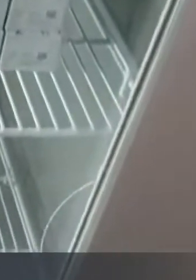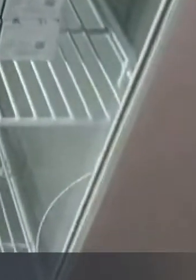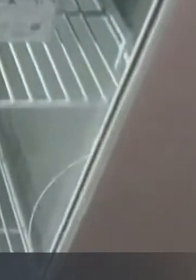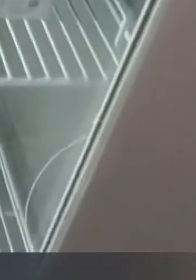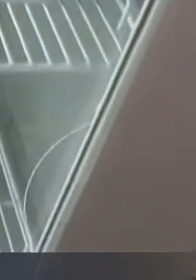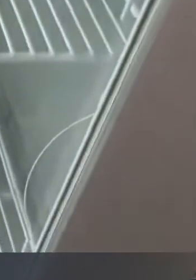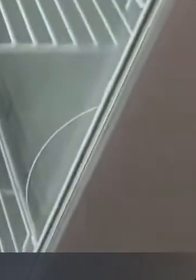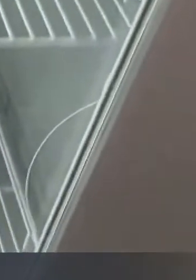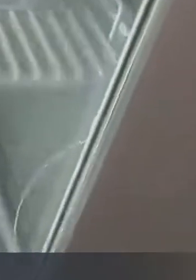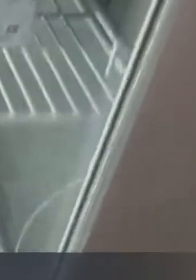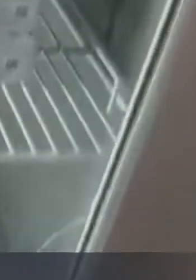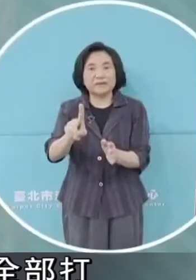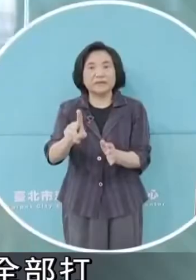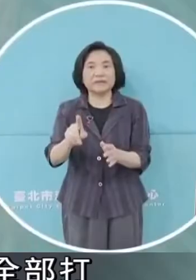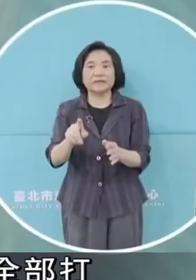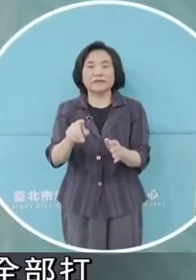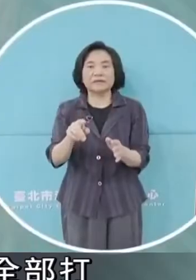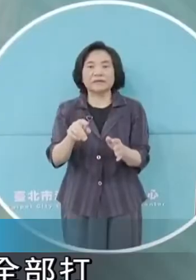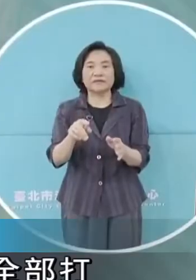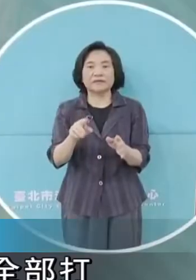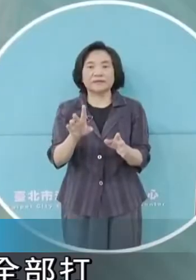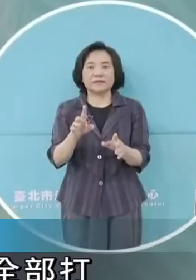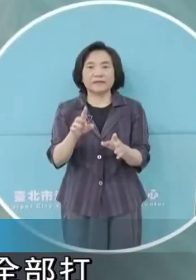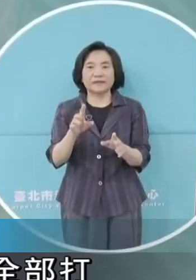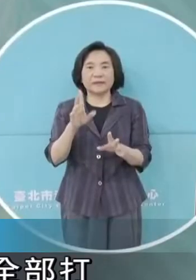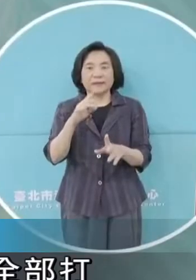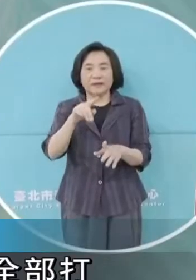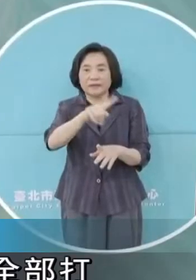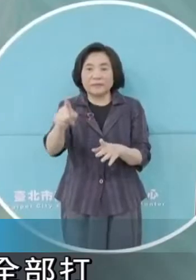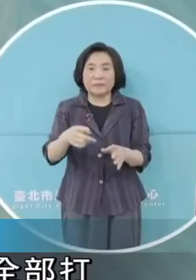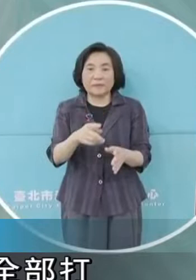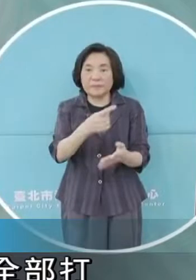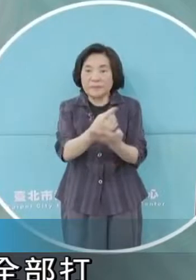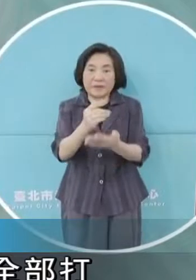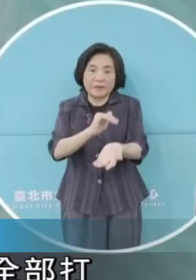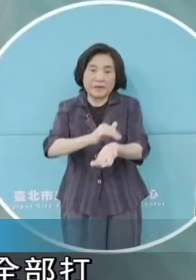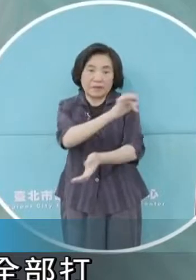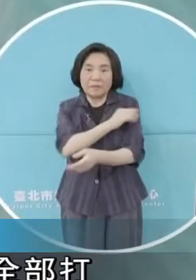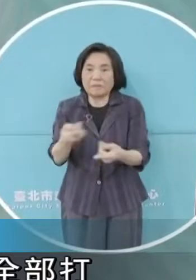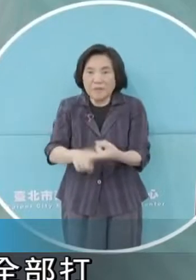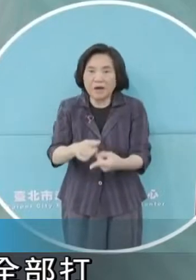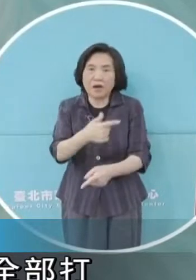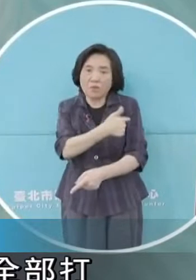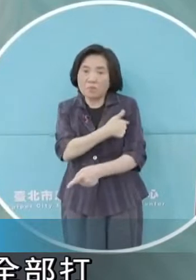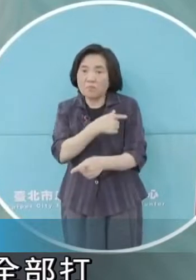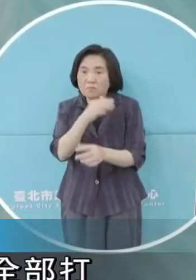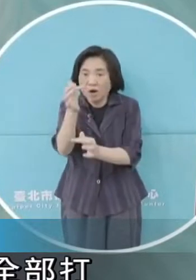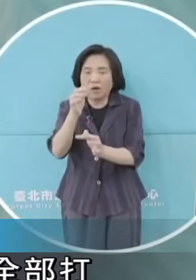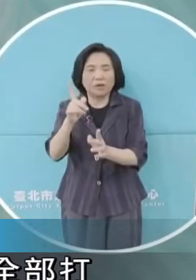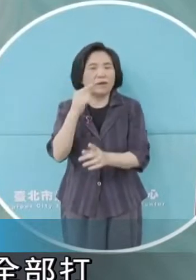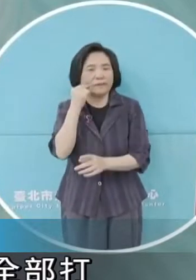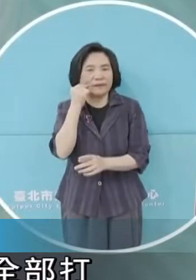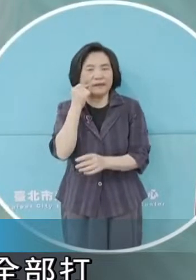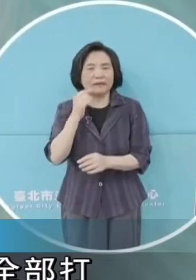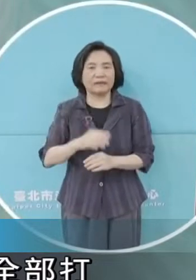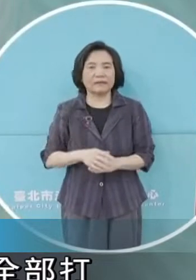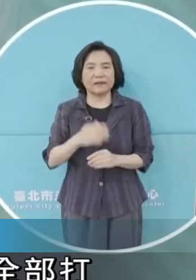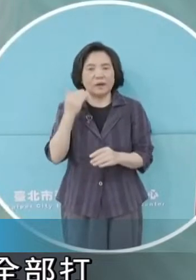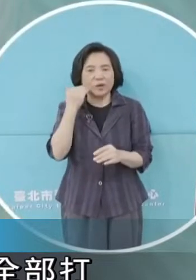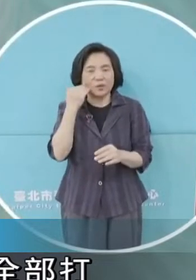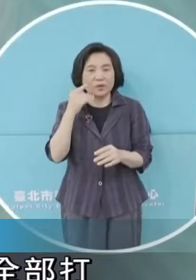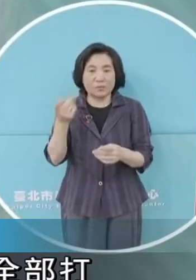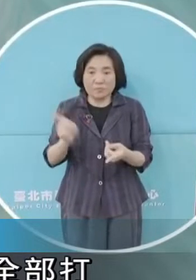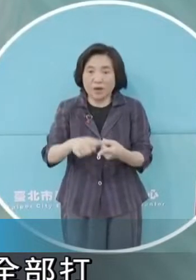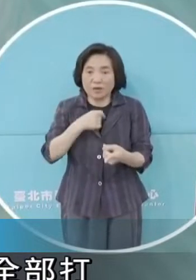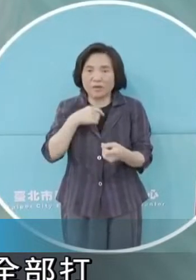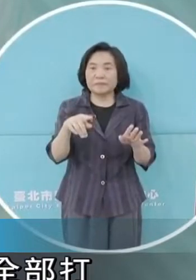有60%的医护可以接种。 不可能让你们全医院的医护人员全部打，因为全部打的话，大概还差。